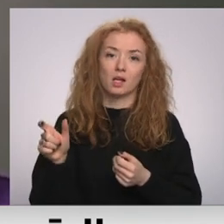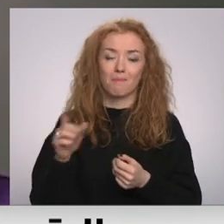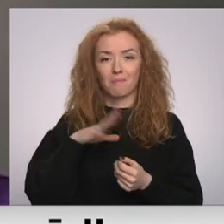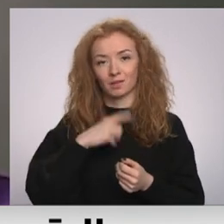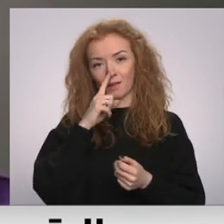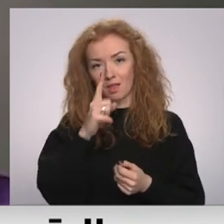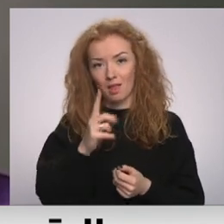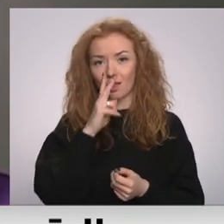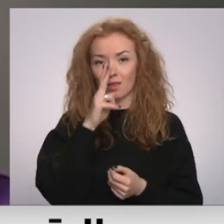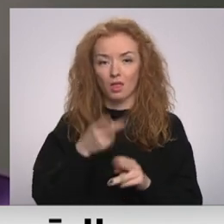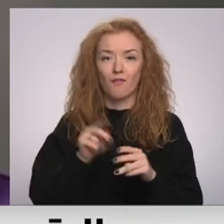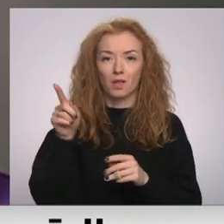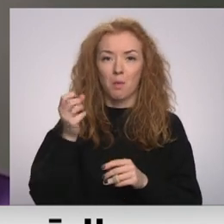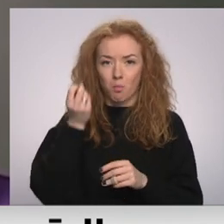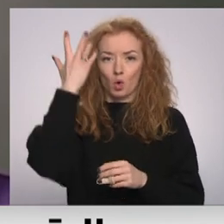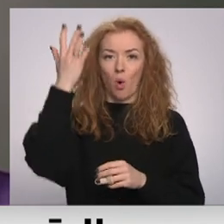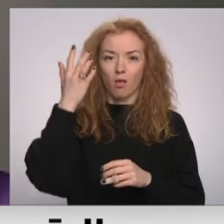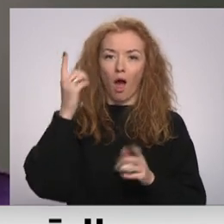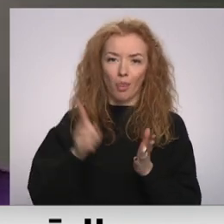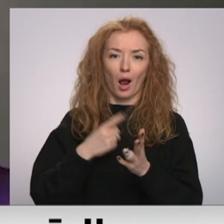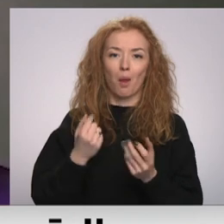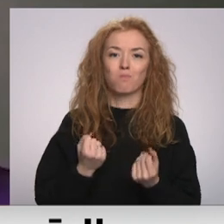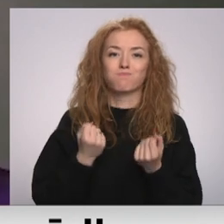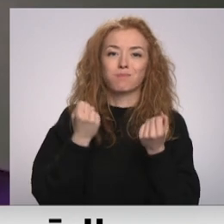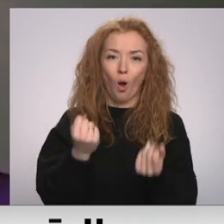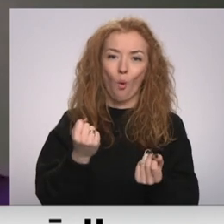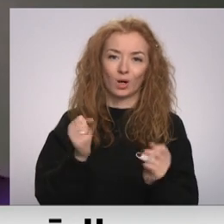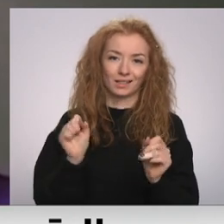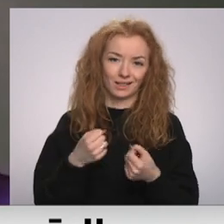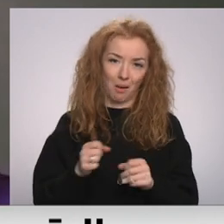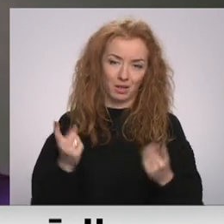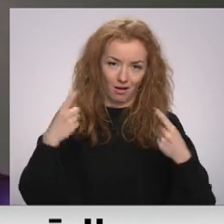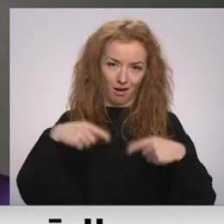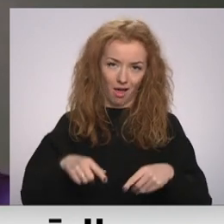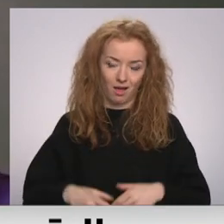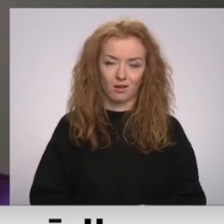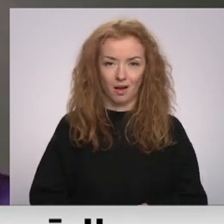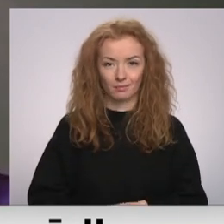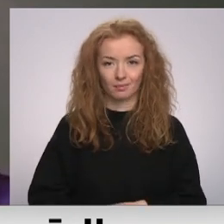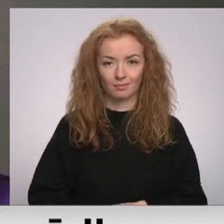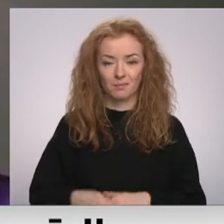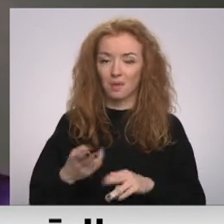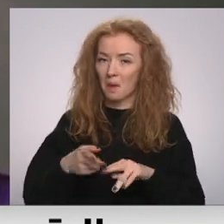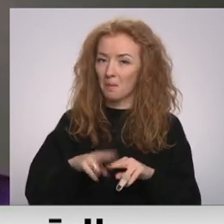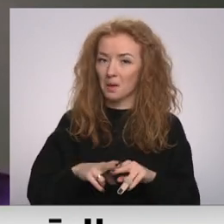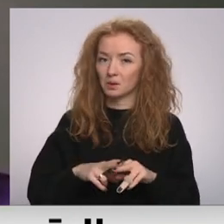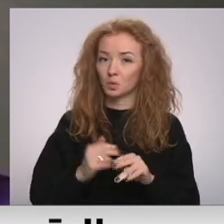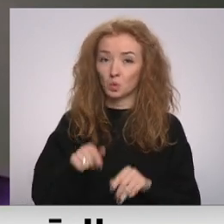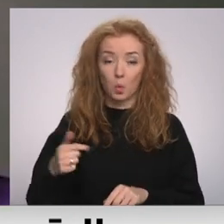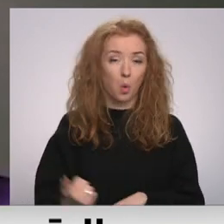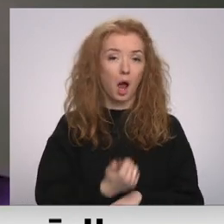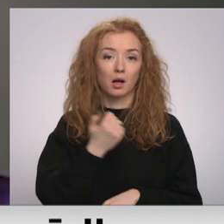nedēļa divas, kamēr tā kā piešaujās un iemācās braukt pa to sniegu, pa tiem sniegotajiem apstākļiem. Tā kā